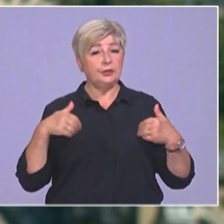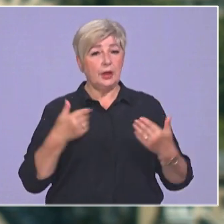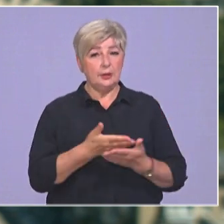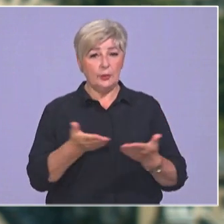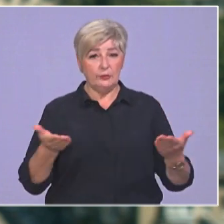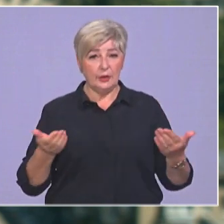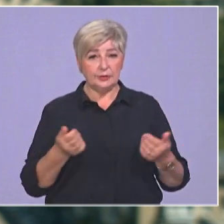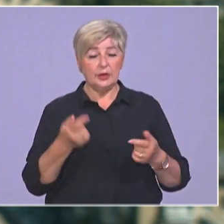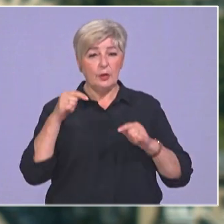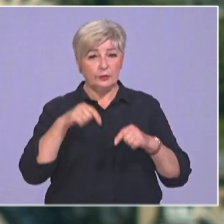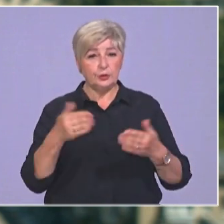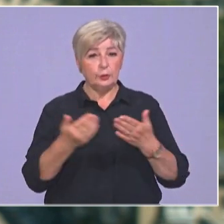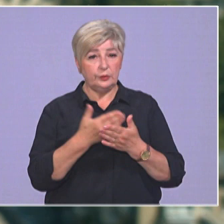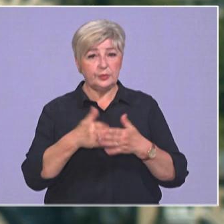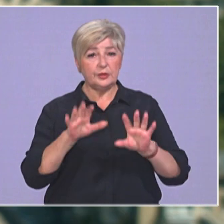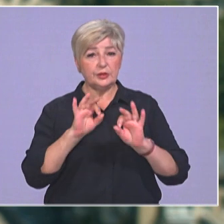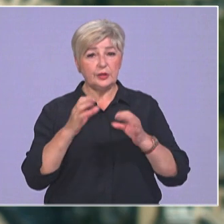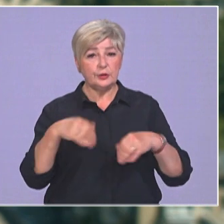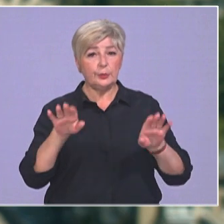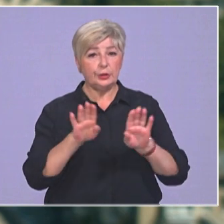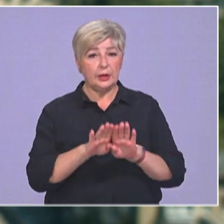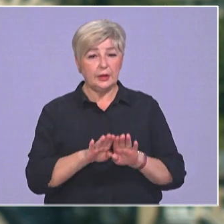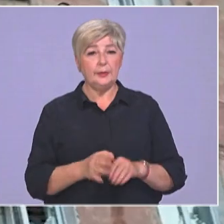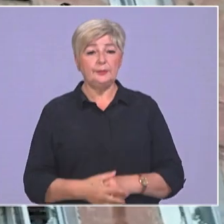вас. У цьому випуску говоримо про таке.